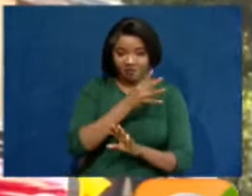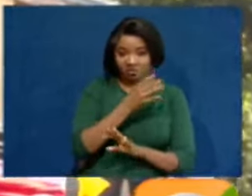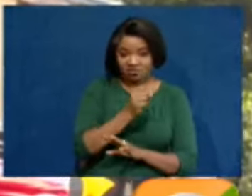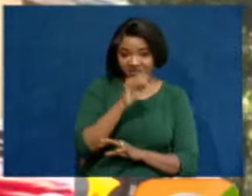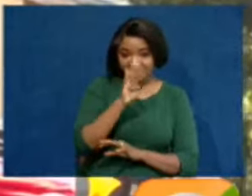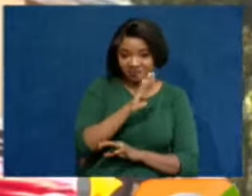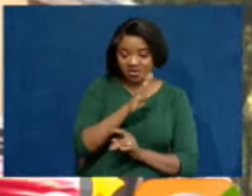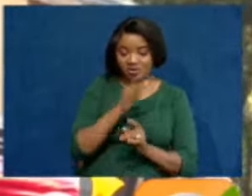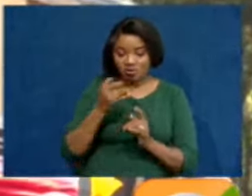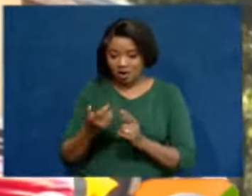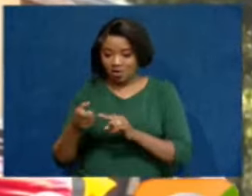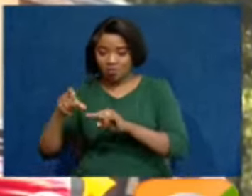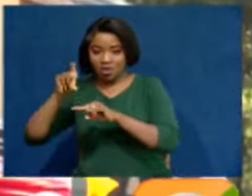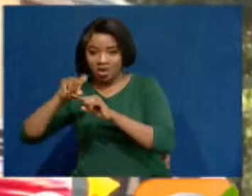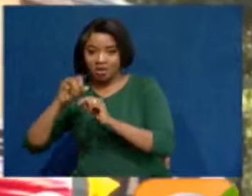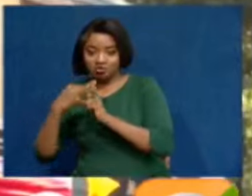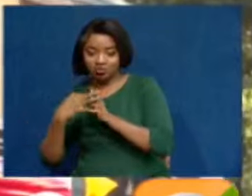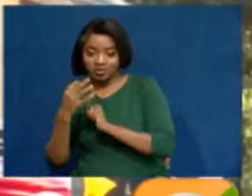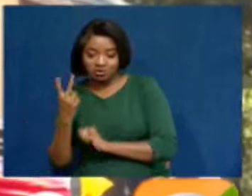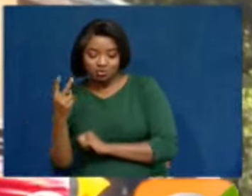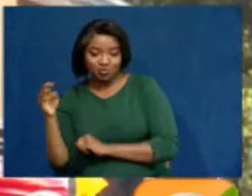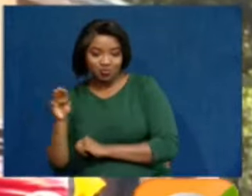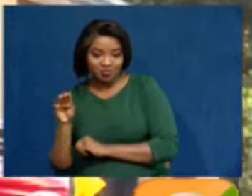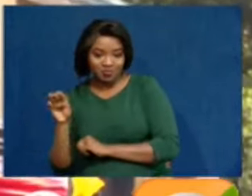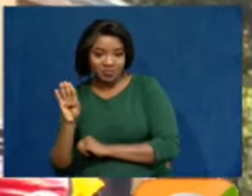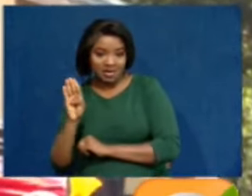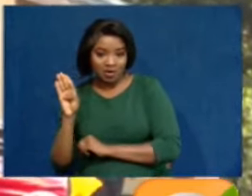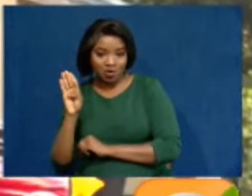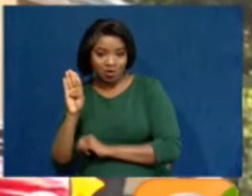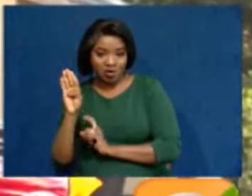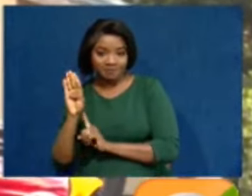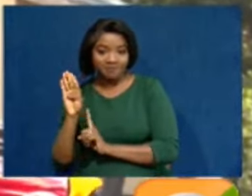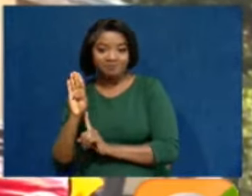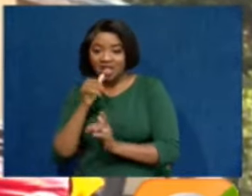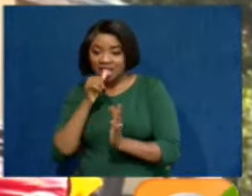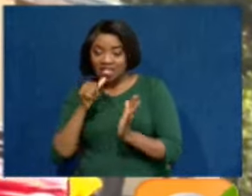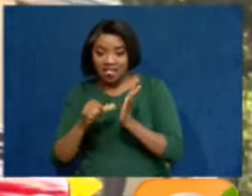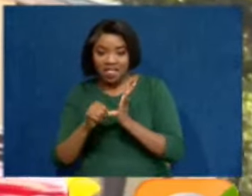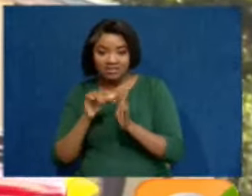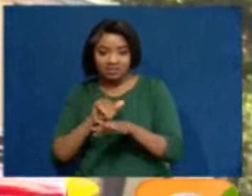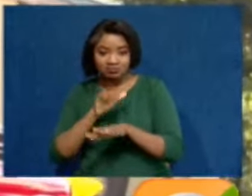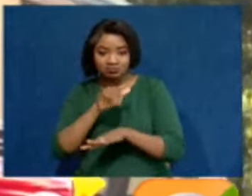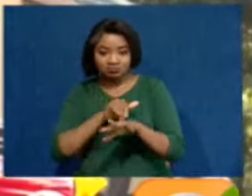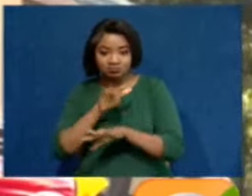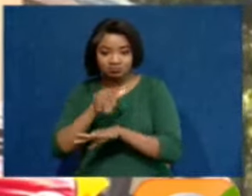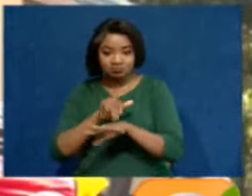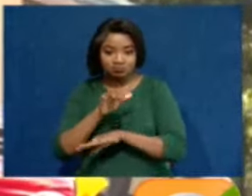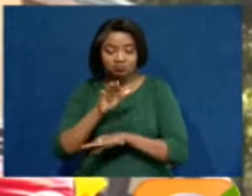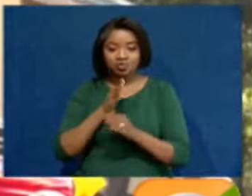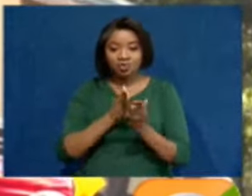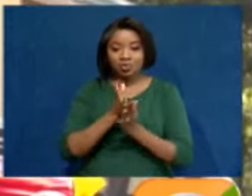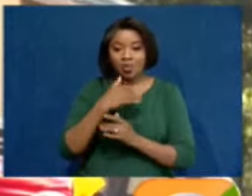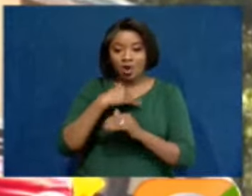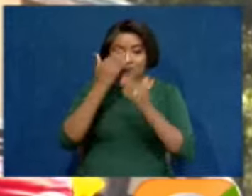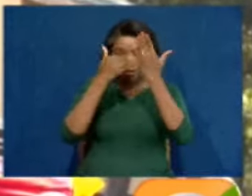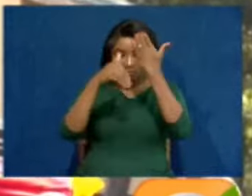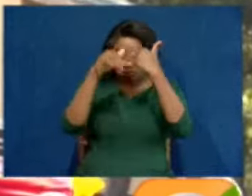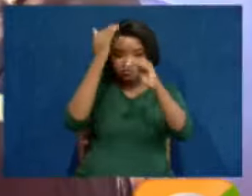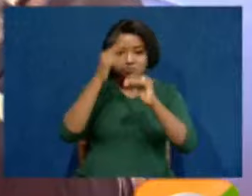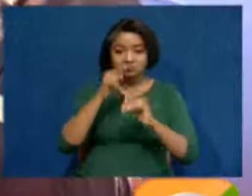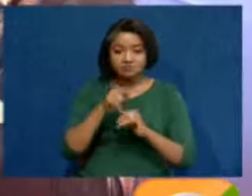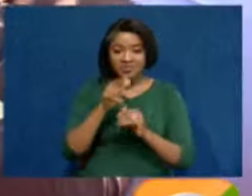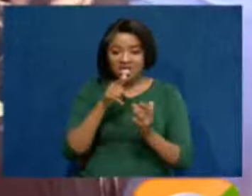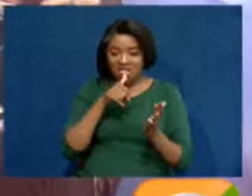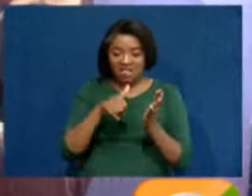billion to 82 billion. The letters that were issued by our universities were